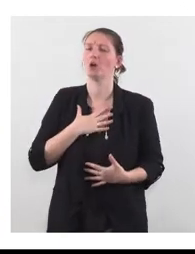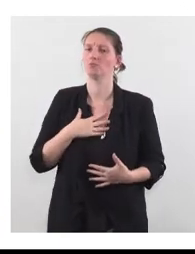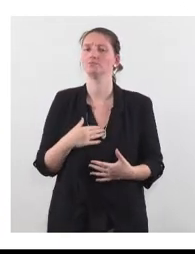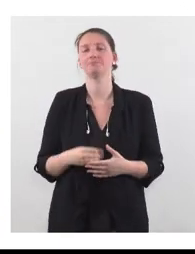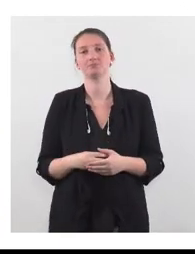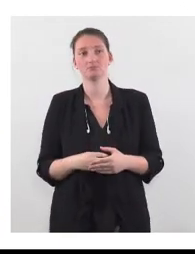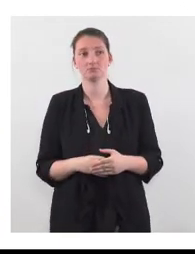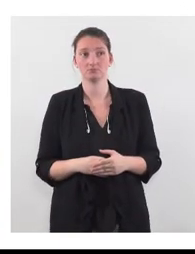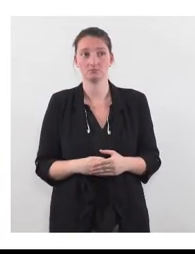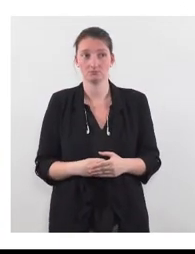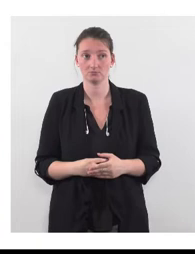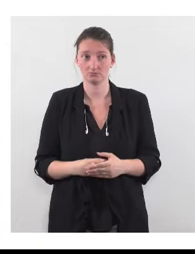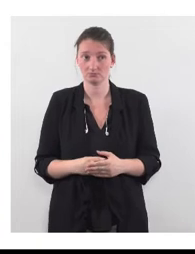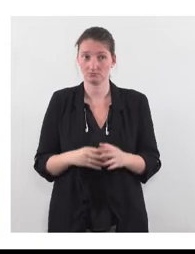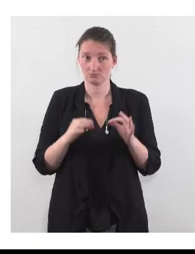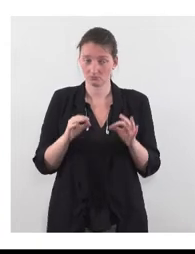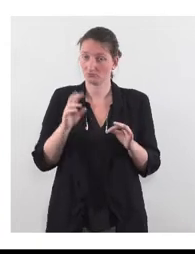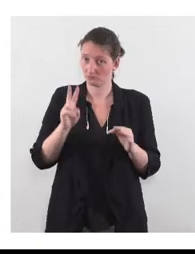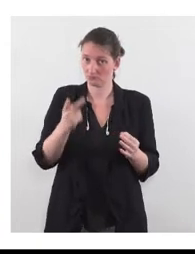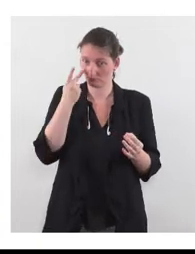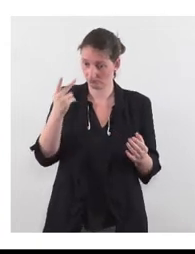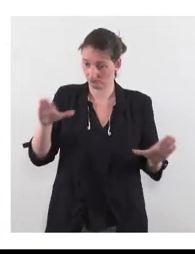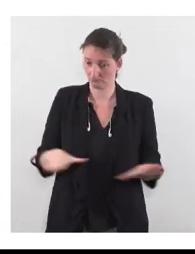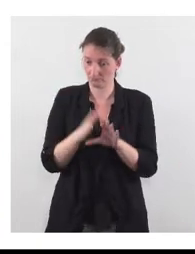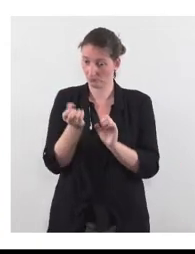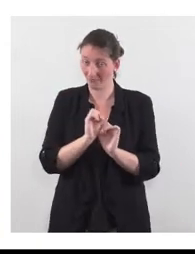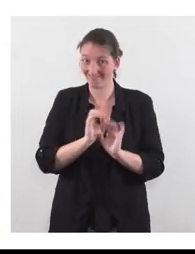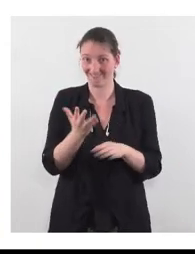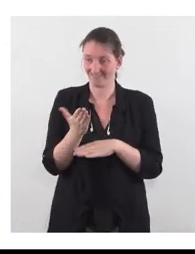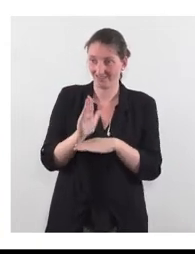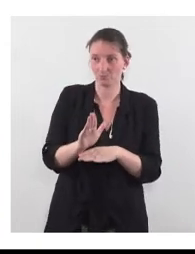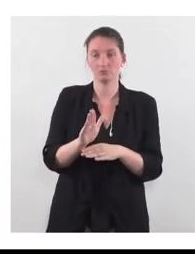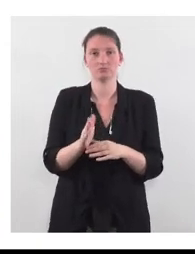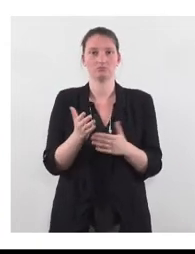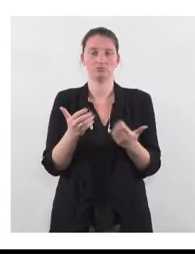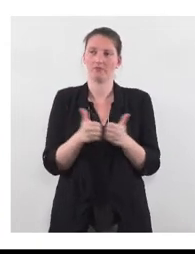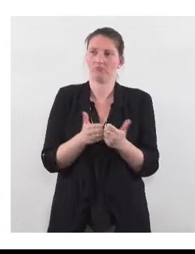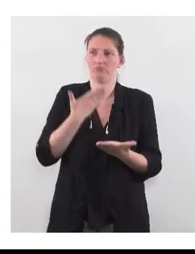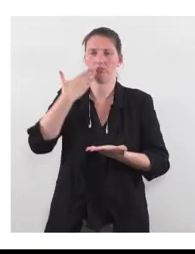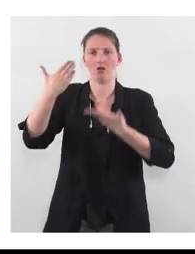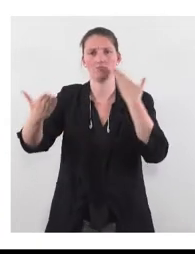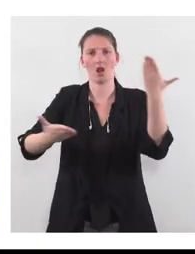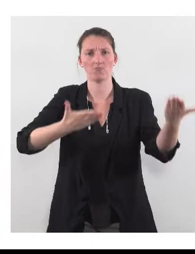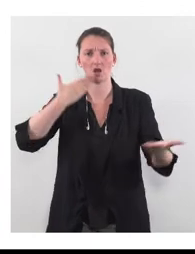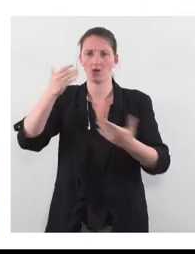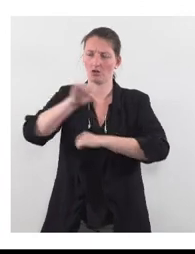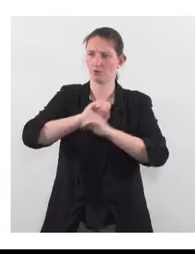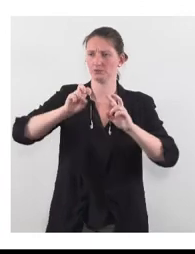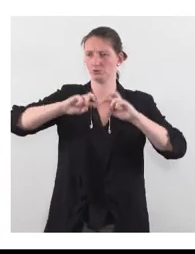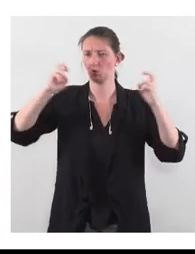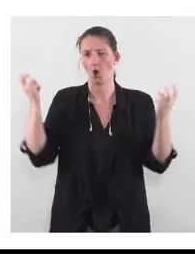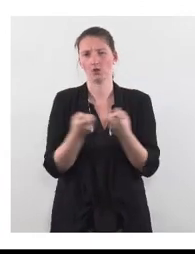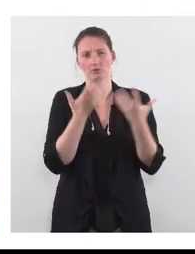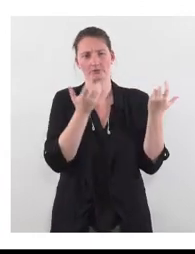d'accord. Une volonté affichée entre, un, on nous fait des grands discours, enfin des grands colloques, on veut nous faire